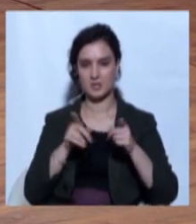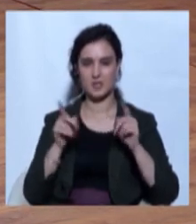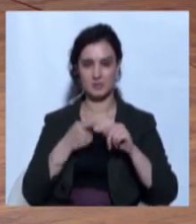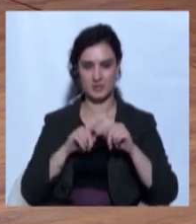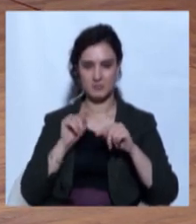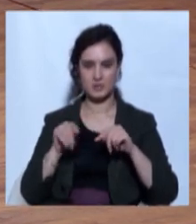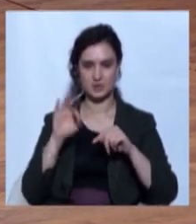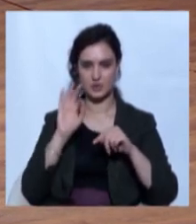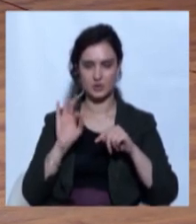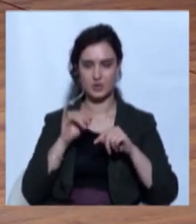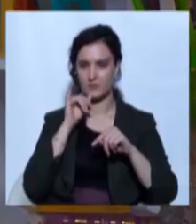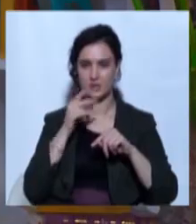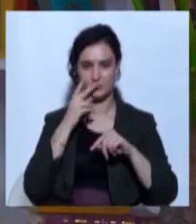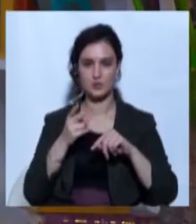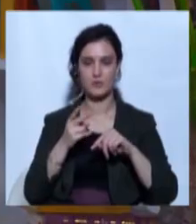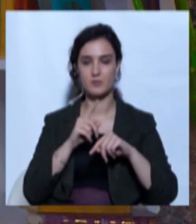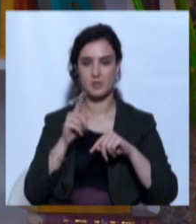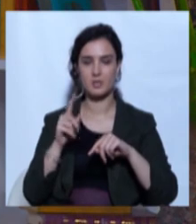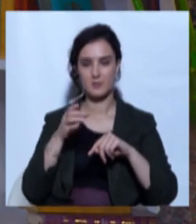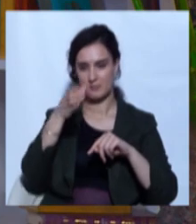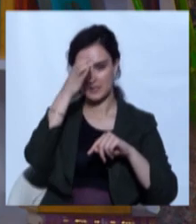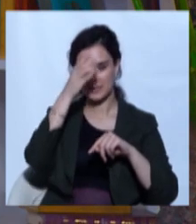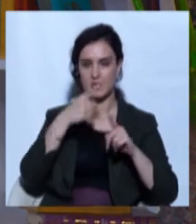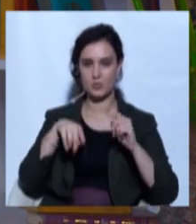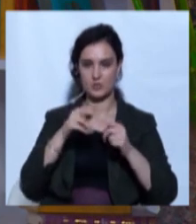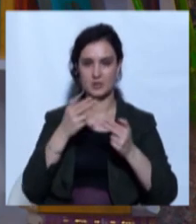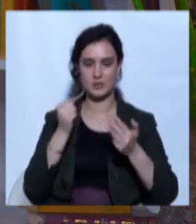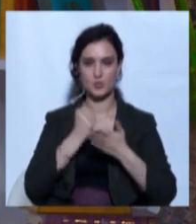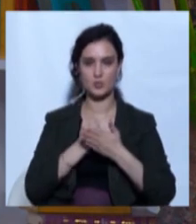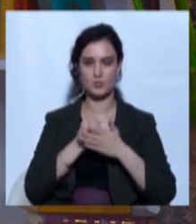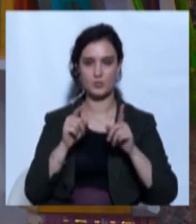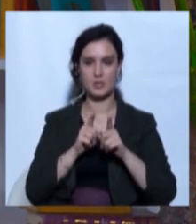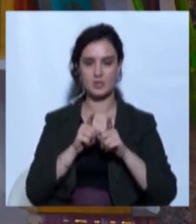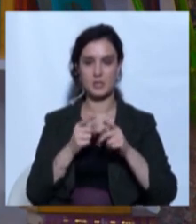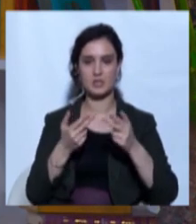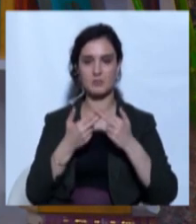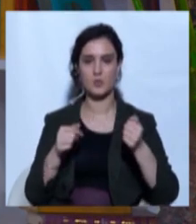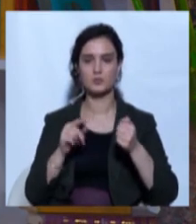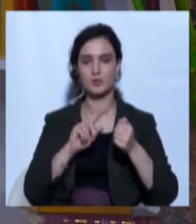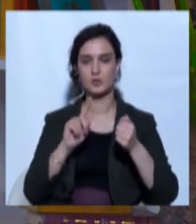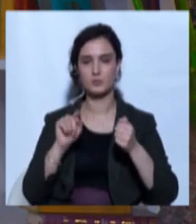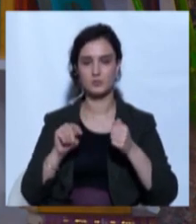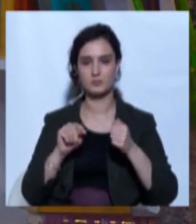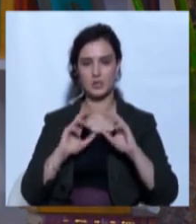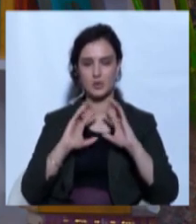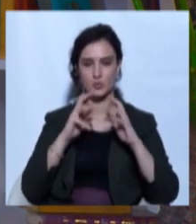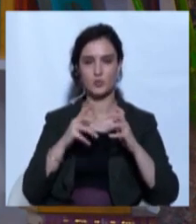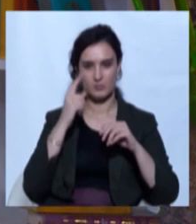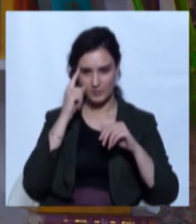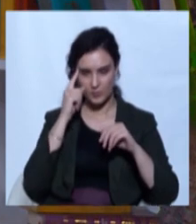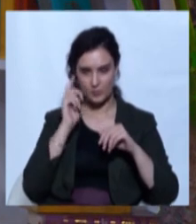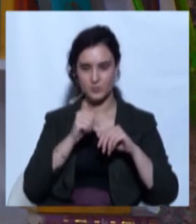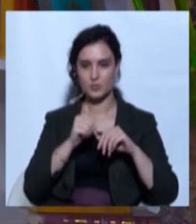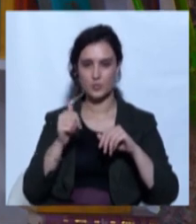ამას ხშირად ვერ ამჩნევენ, თუმცა მეცნიერულად ეს დადასტურებულია. ცხადია, რომ კაცობრიობა ფიქრობს,